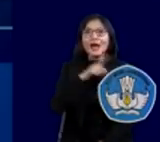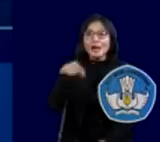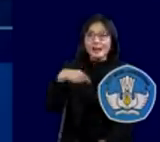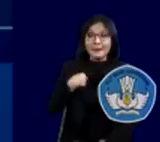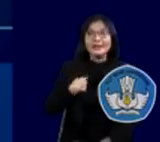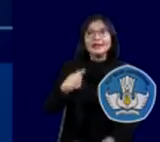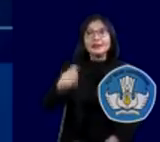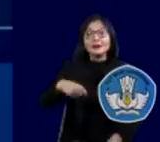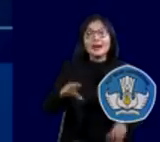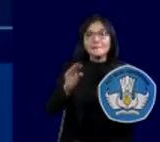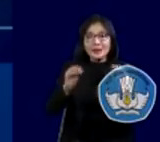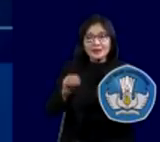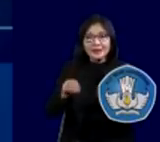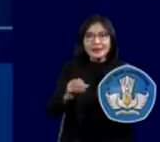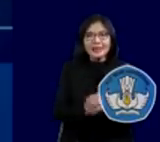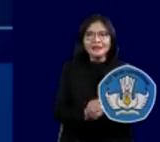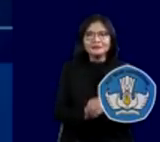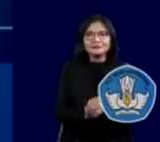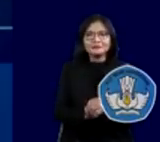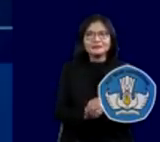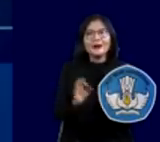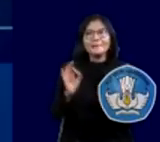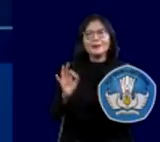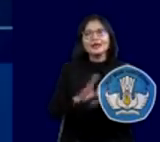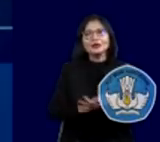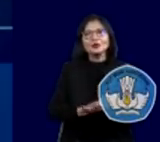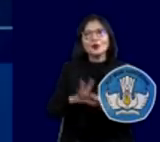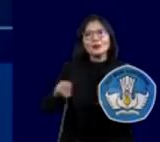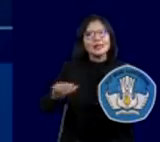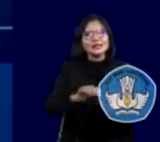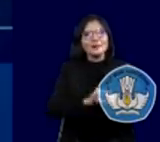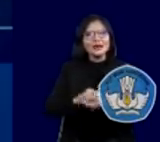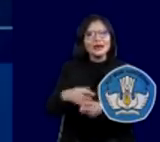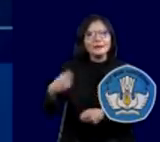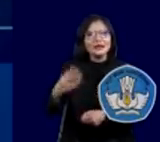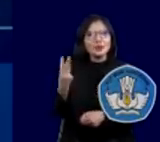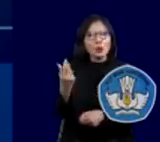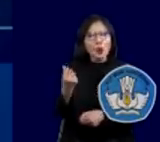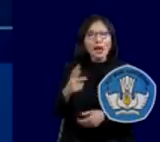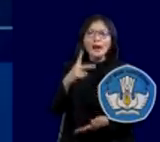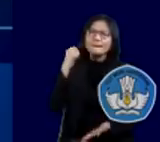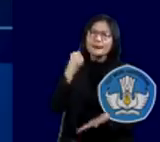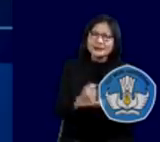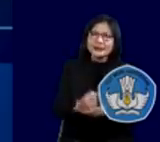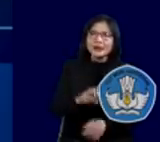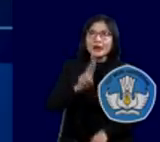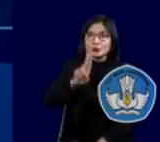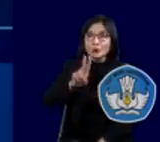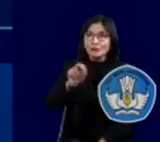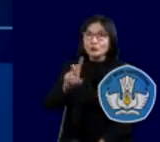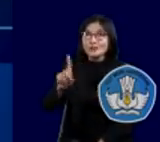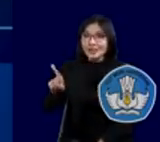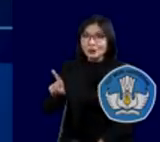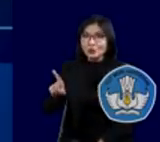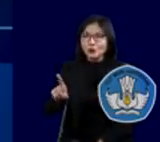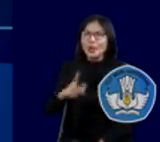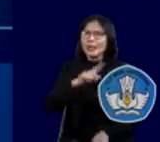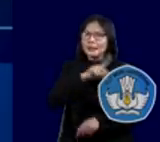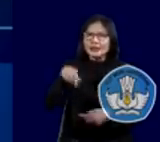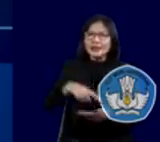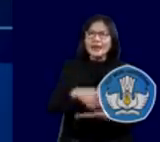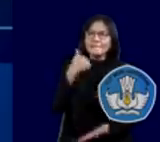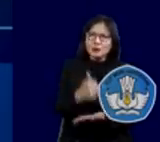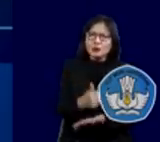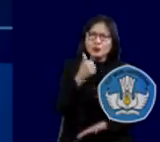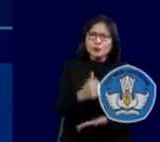Kemendikbud beserta bekerjasama dengan PAN-RB dengan juga Kemenq untuk memastikan bahwa di 2021 kita benar-benar